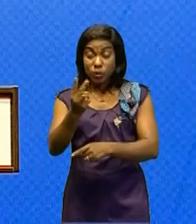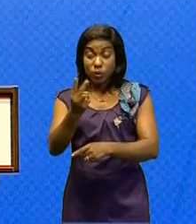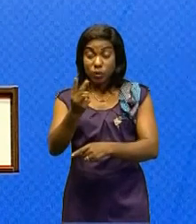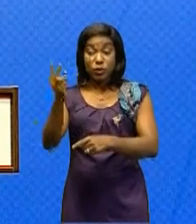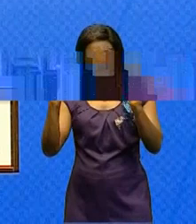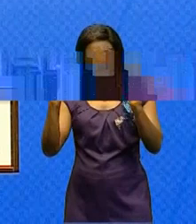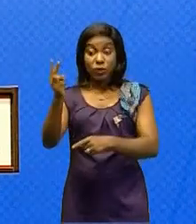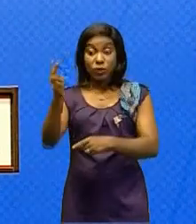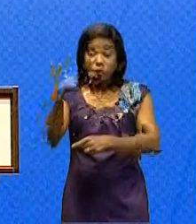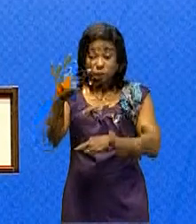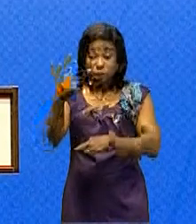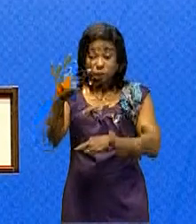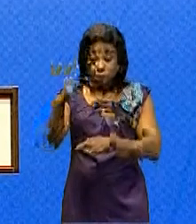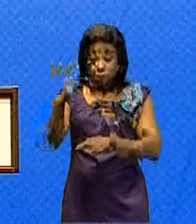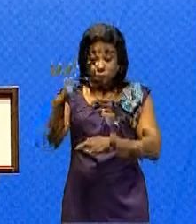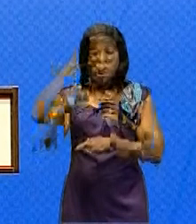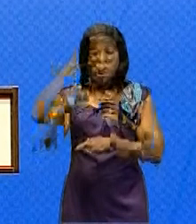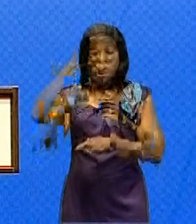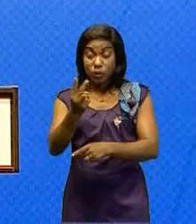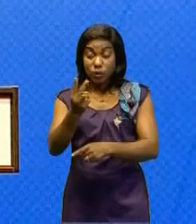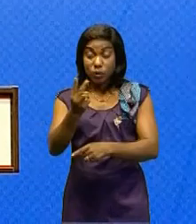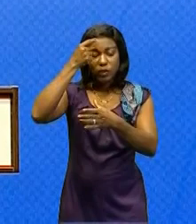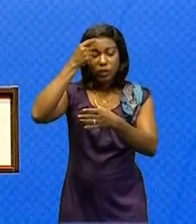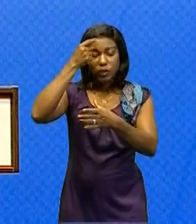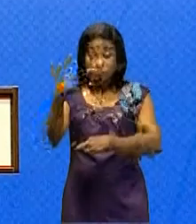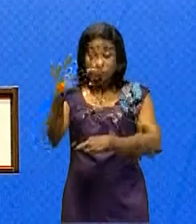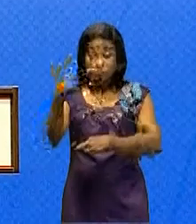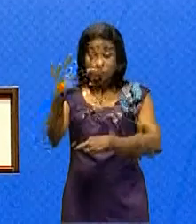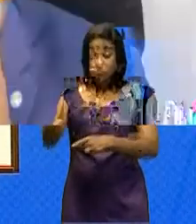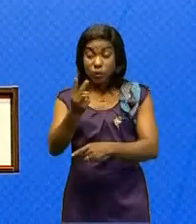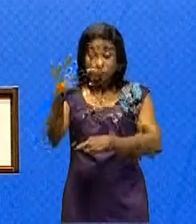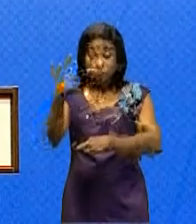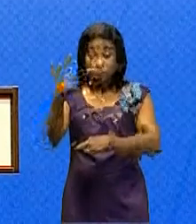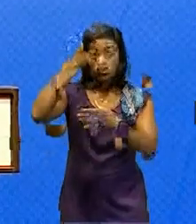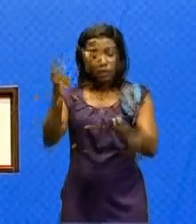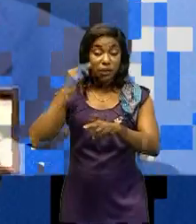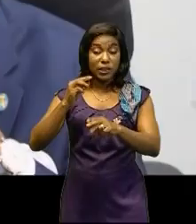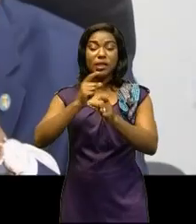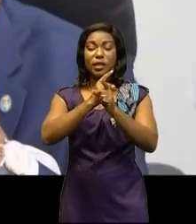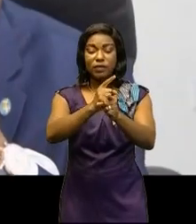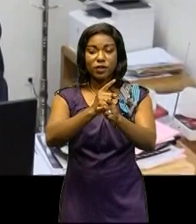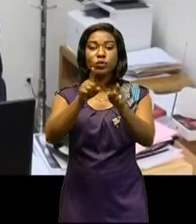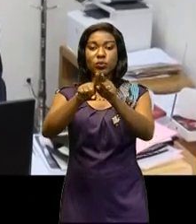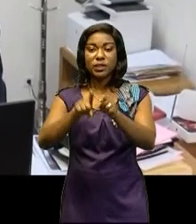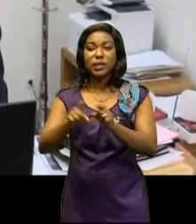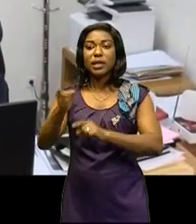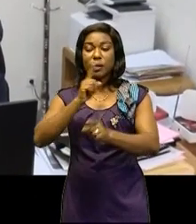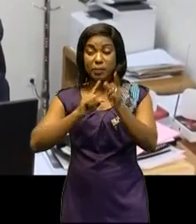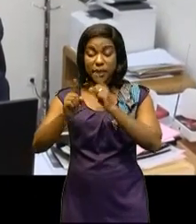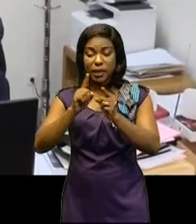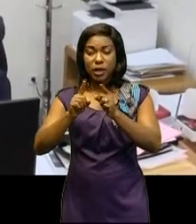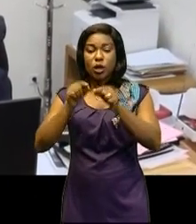en opération dans le cadre des civils. Le ministère de la Défense a signalé que la